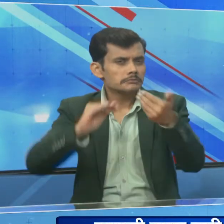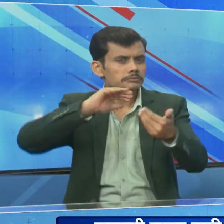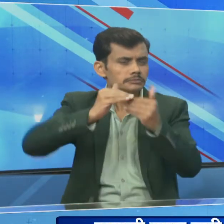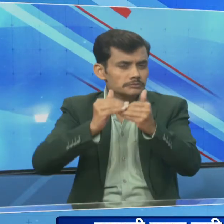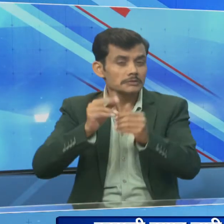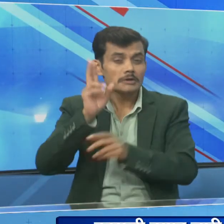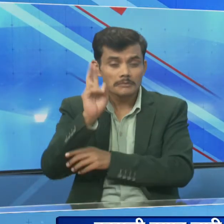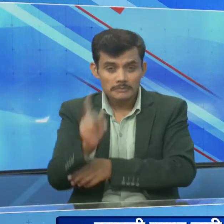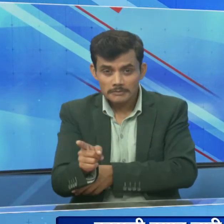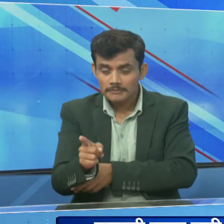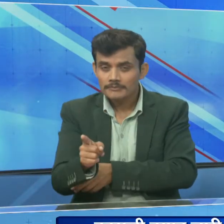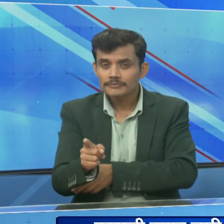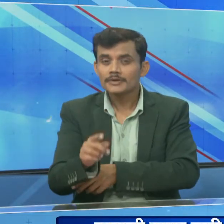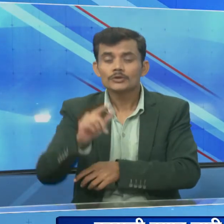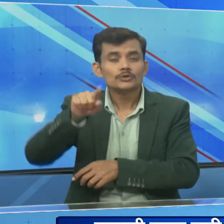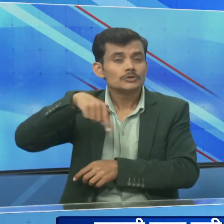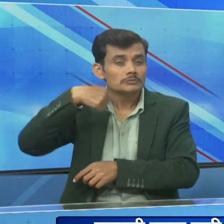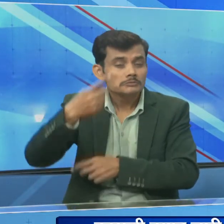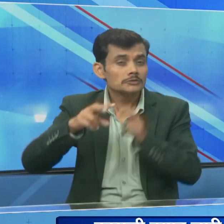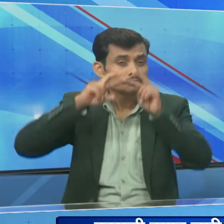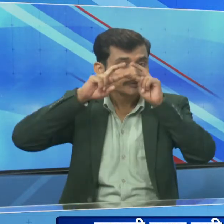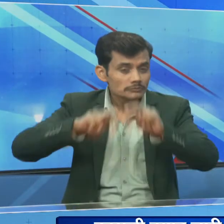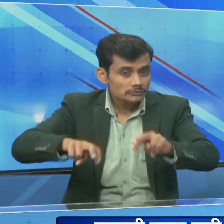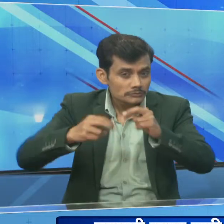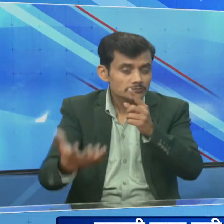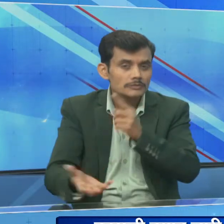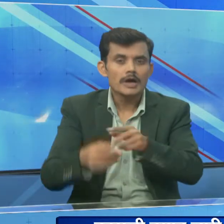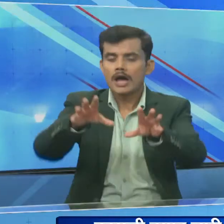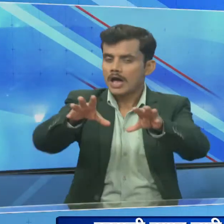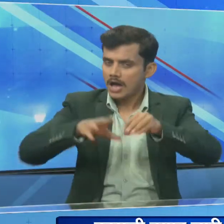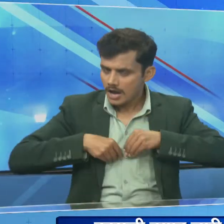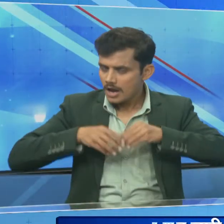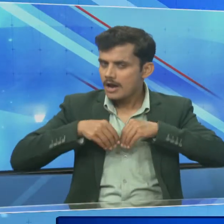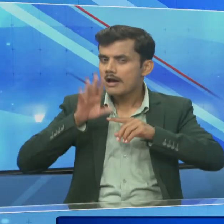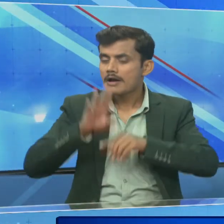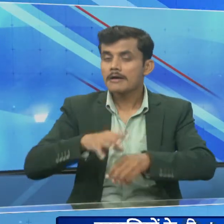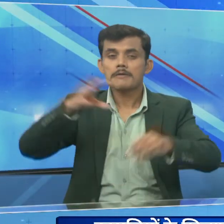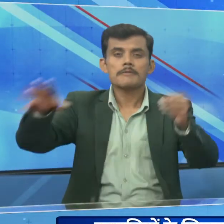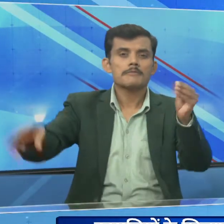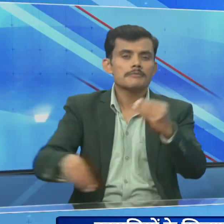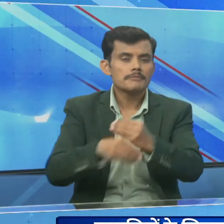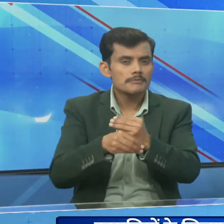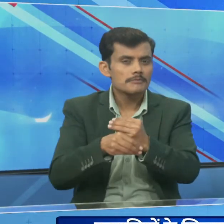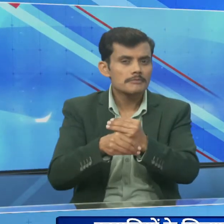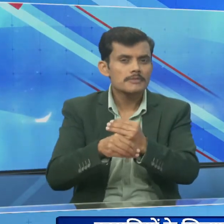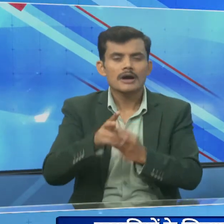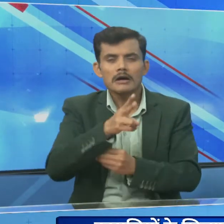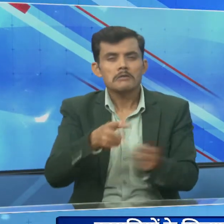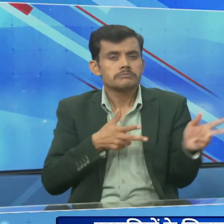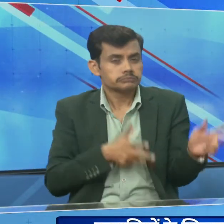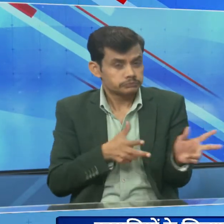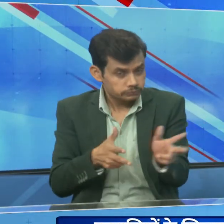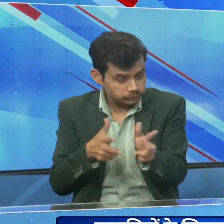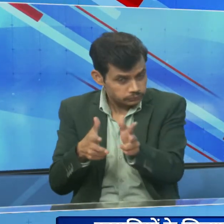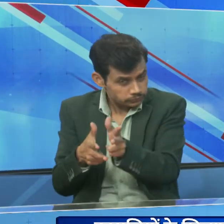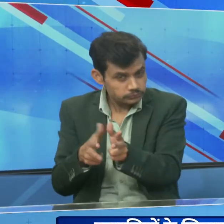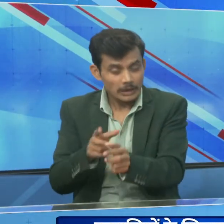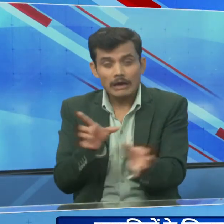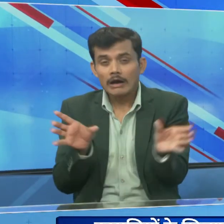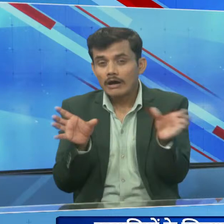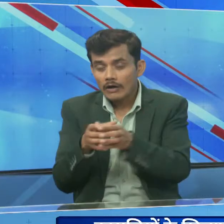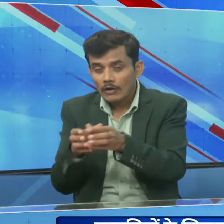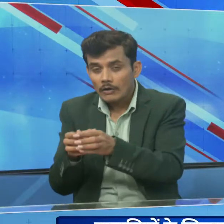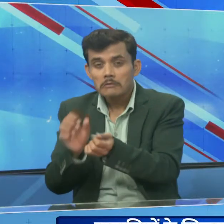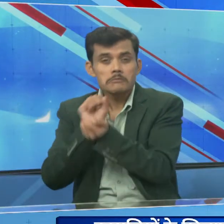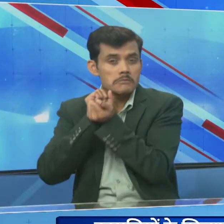पाए थे, लेकिन माओवादी द्वारा खुद अपना प्रेस विज्ञप्ति में उसको स्वीकार किया और साथ साथ अनेक माओवादी कैडर मुठभेड़ के पश्चात या अलग अलग परिस्थिति में उनकी